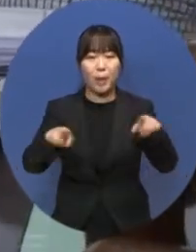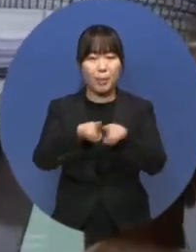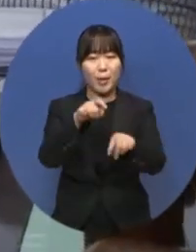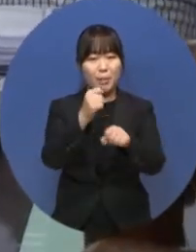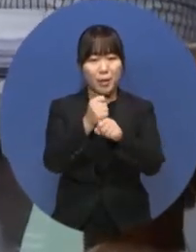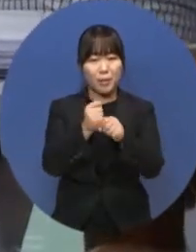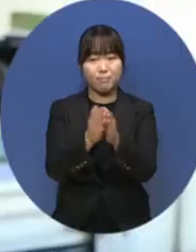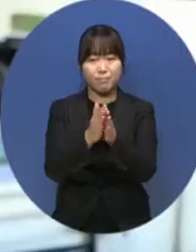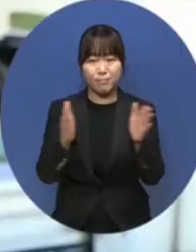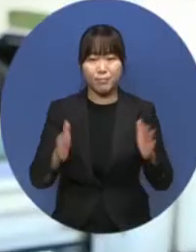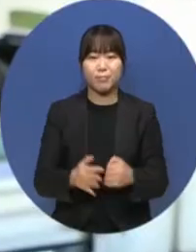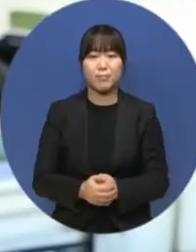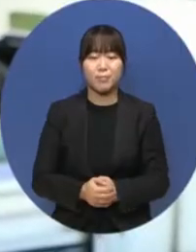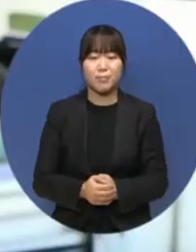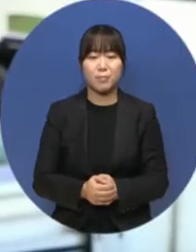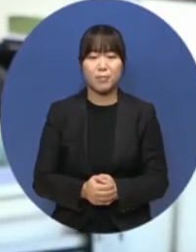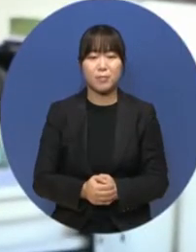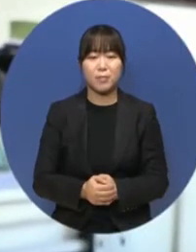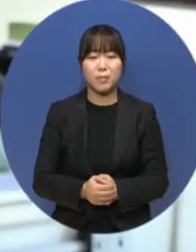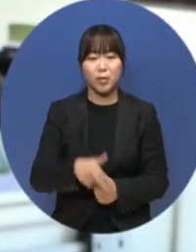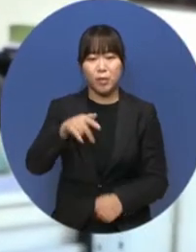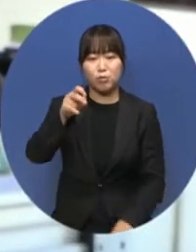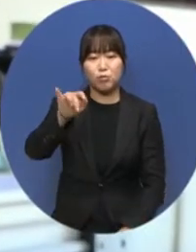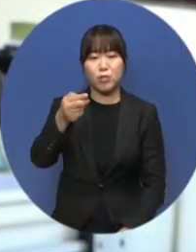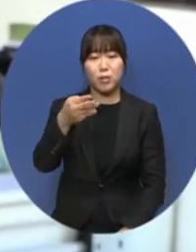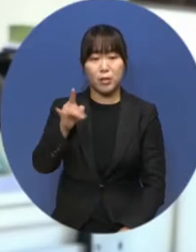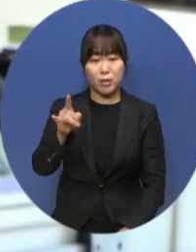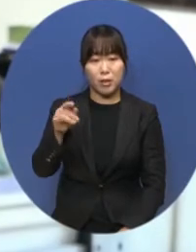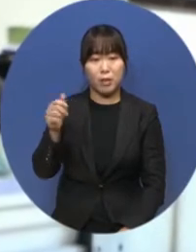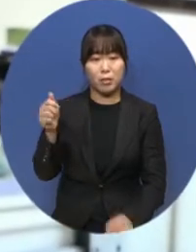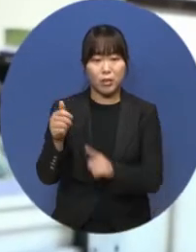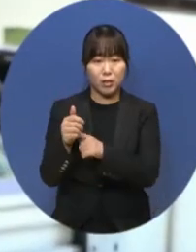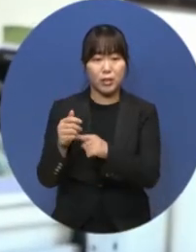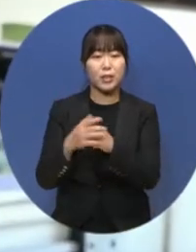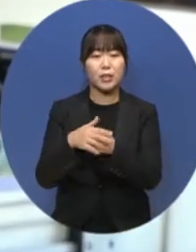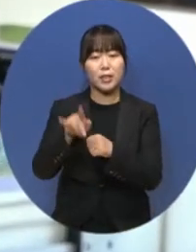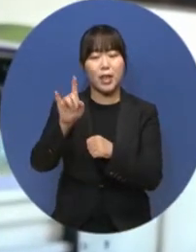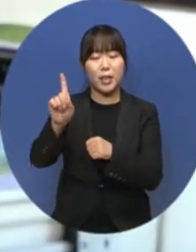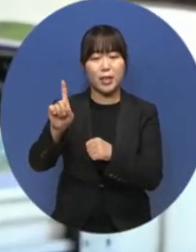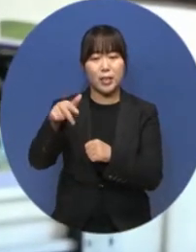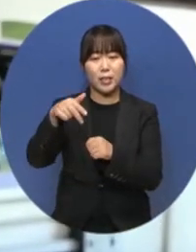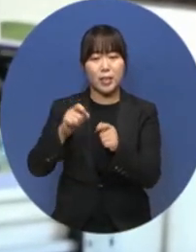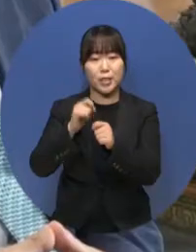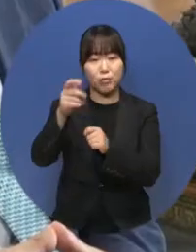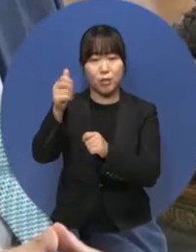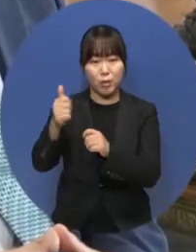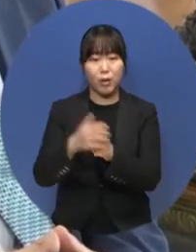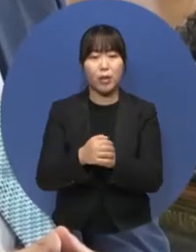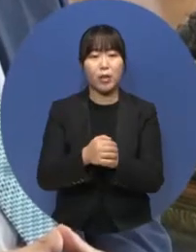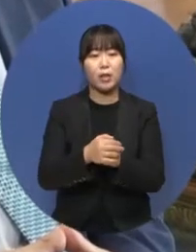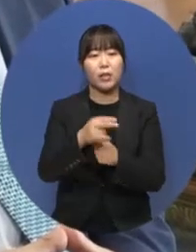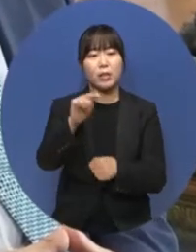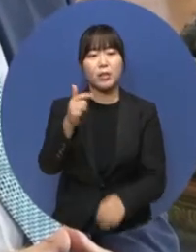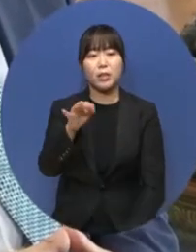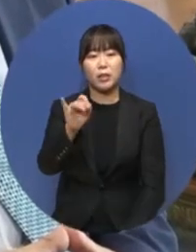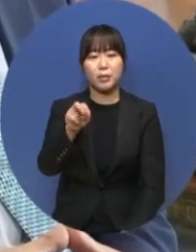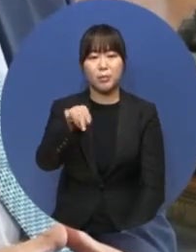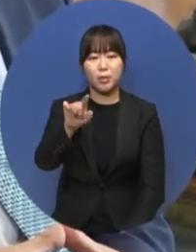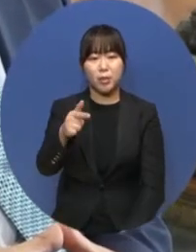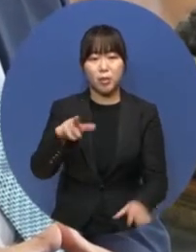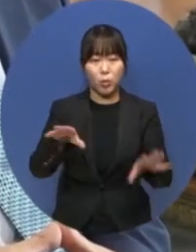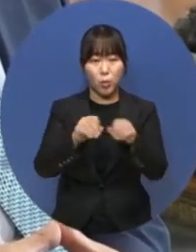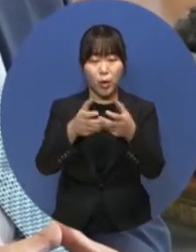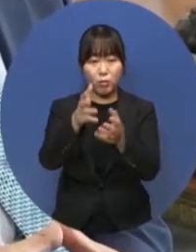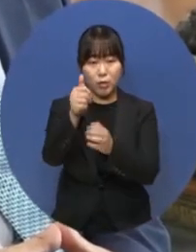제작에 돌입합니다. 주진태 신한국가정연합회 제1지구 지구장과 신인섬 총괄국장,